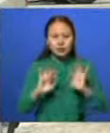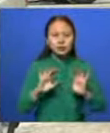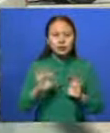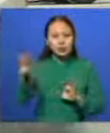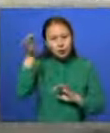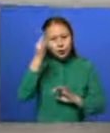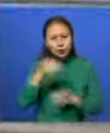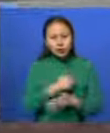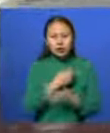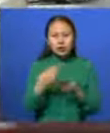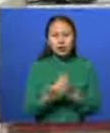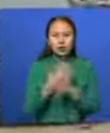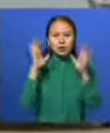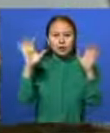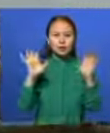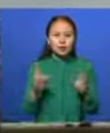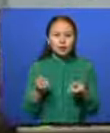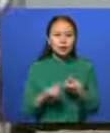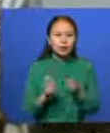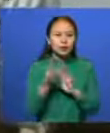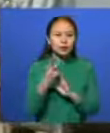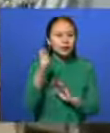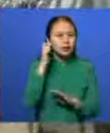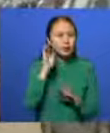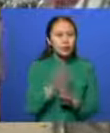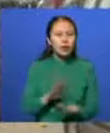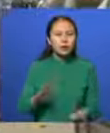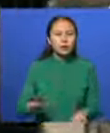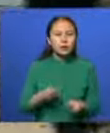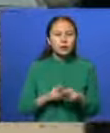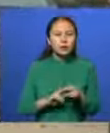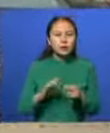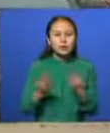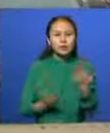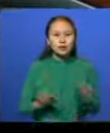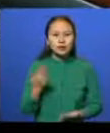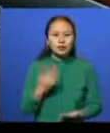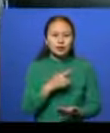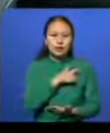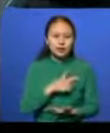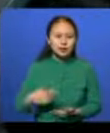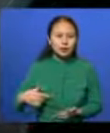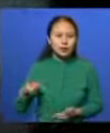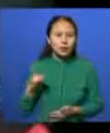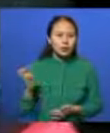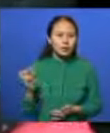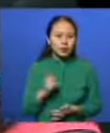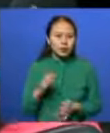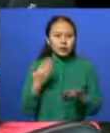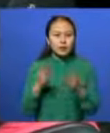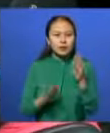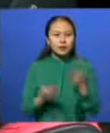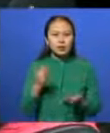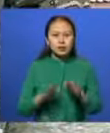енді ескерту жасалмайды. Жаңа заңға сәйкес 12 жасқа дейінгі балаларды автоорындық немесе арнайы белдіксіз тасымалдауға тыйым